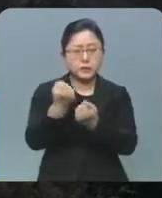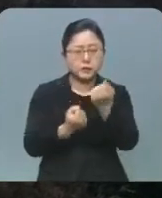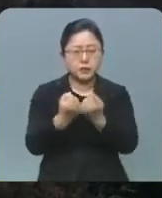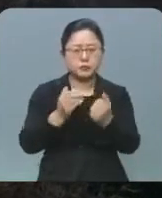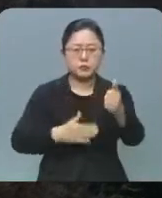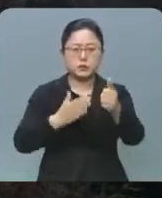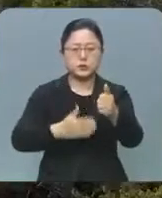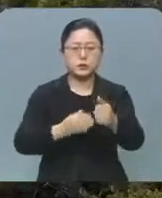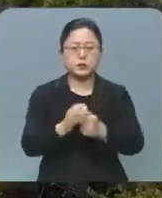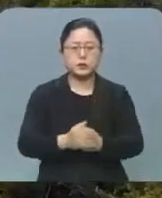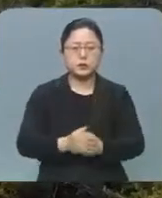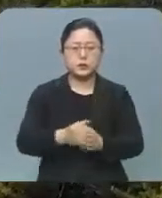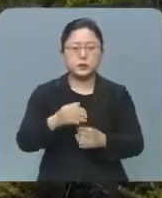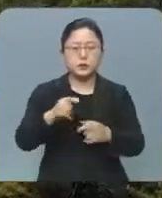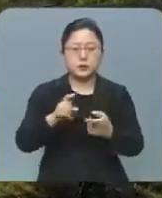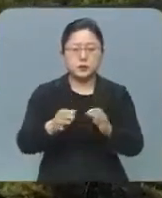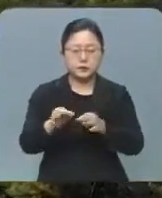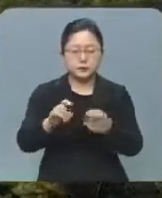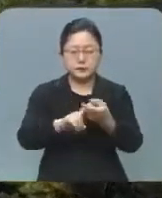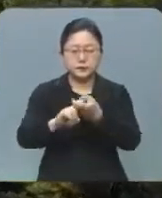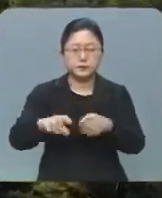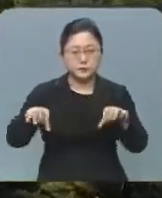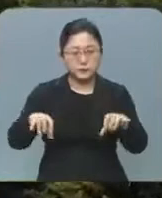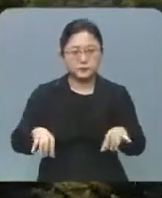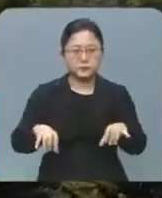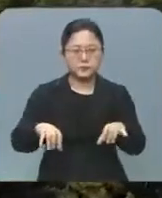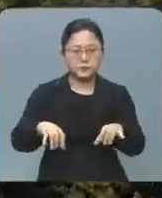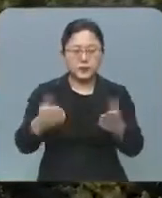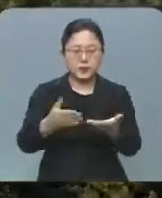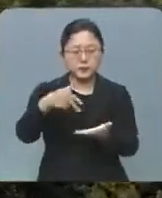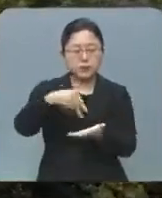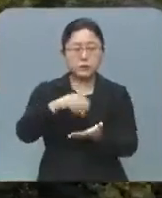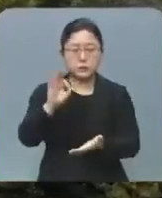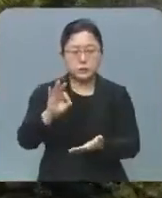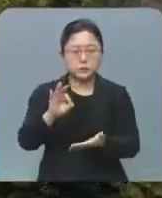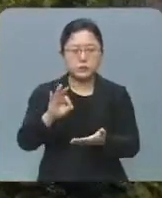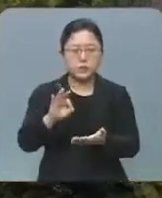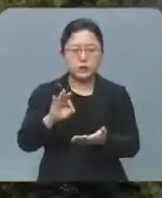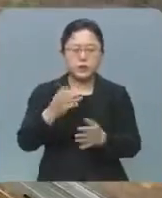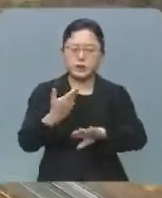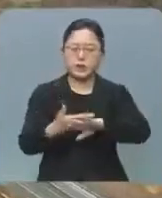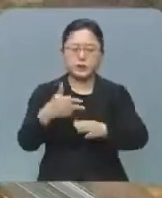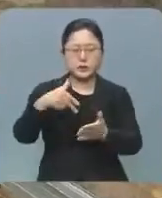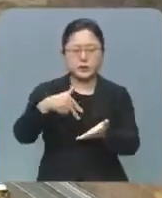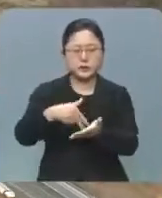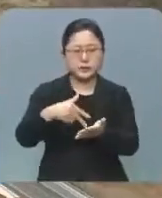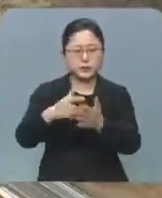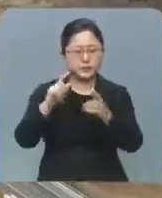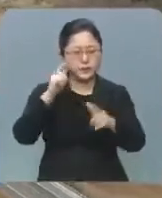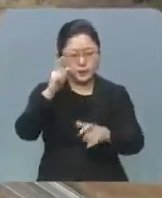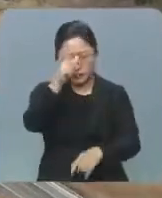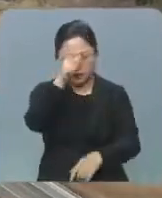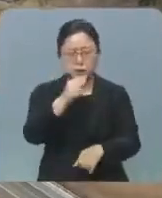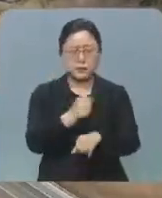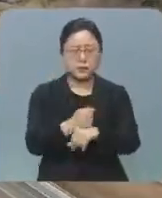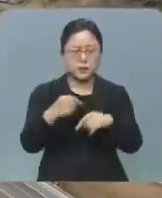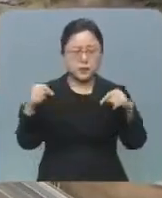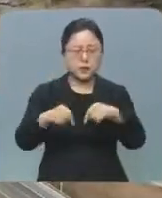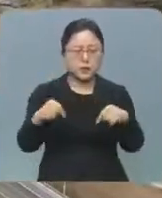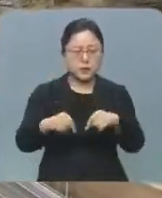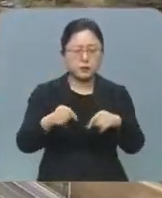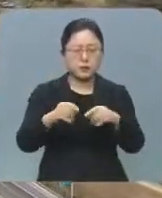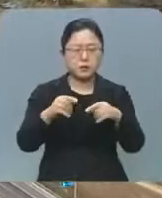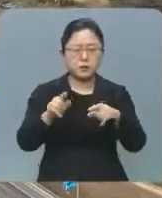촉구했습니다. 경실련은 양측이 사업 보증금의 해석을 놓고 서로 다른 입장을 유지하면서 사실상 협상이 교착